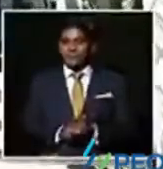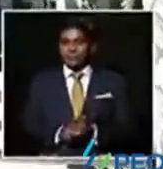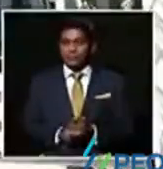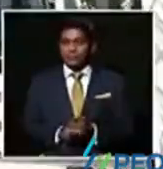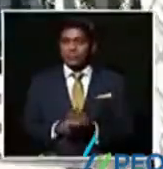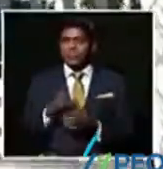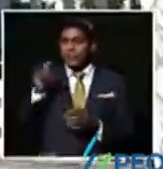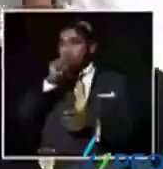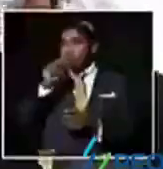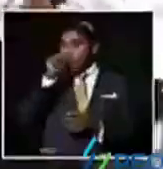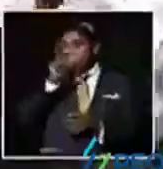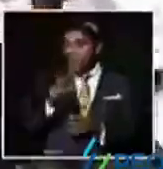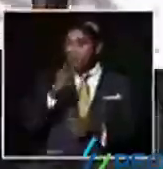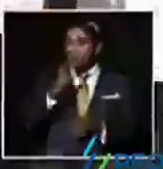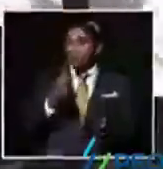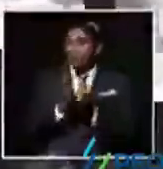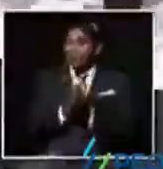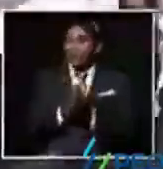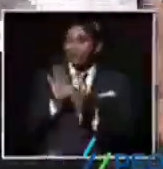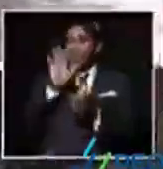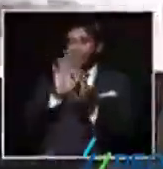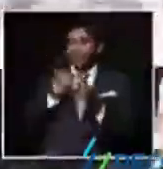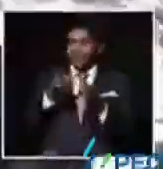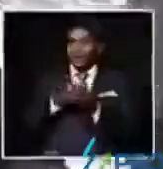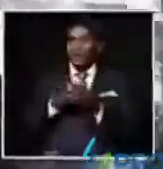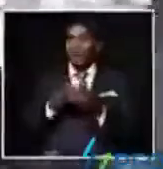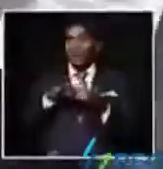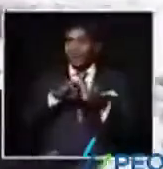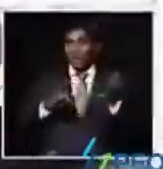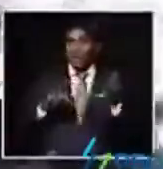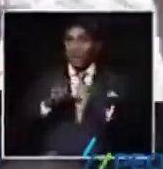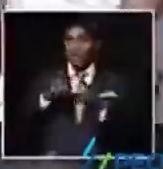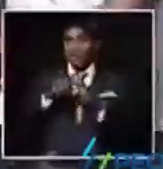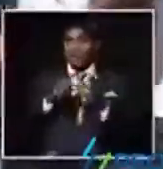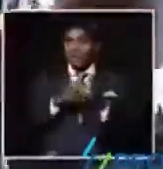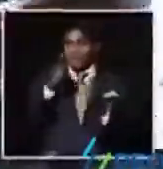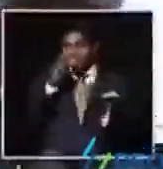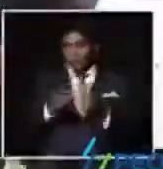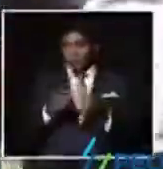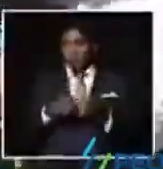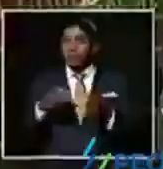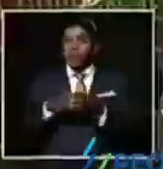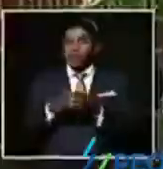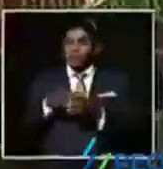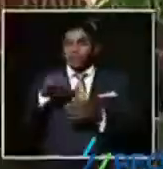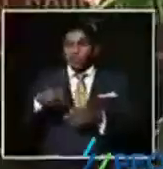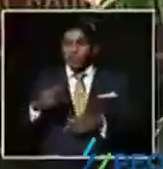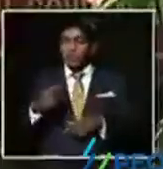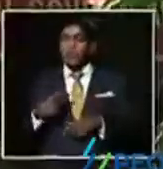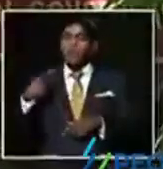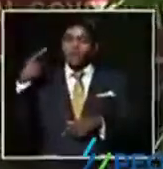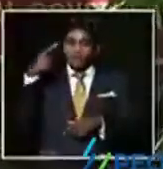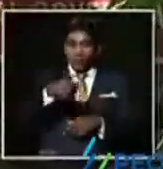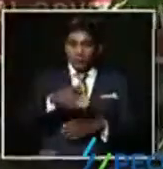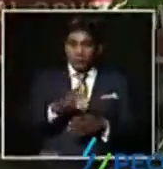මෛත්‍රීපාල සිරිසේන මහතා සමග ශ්‍රී ලංකා නිදහස් පක්ෂයේ මහලේකම් දයසිරි ජයසේකර මහතා ඇතුළු පිරිස මෙලෙස පැමිණ සිටියා.